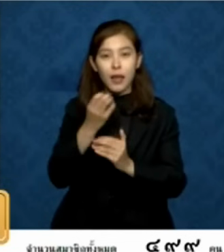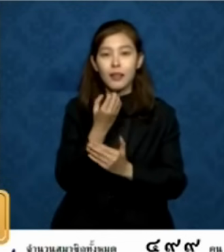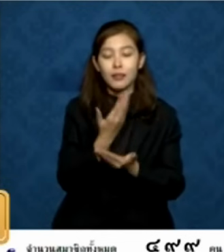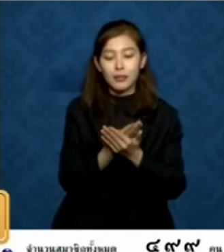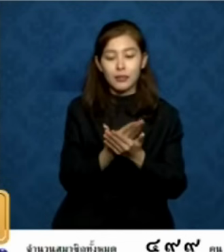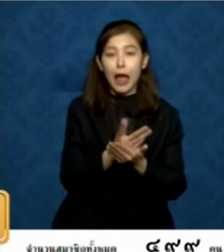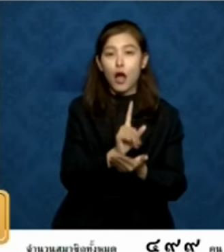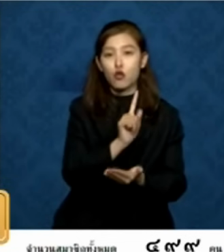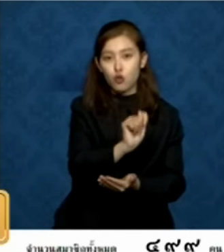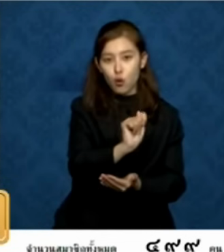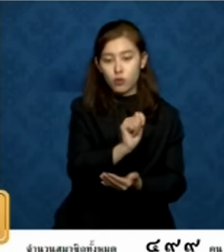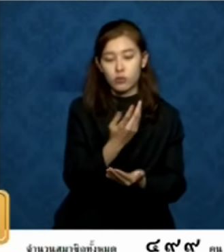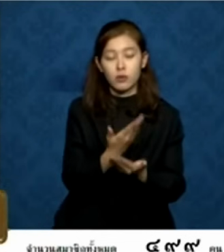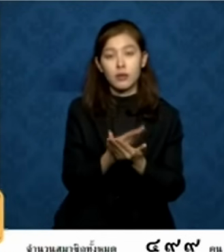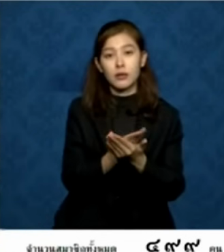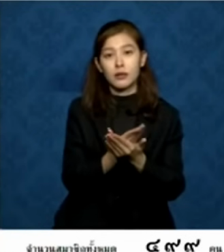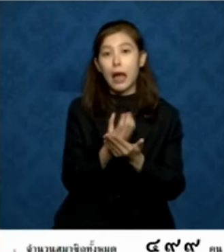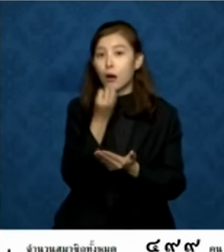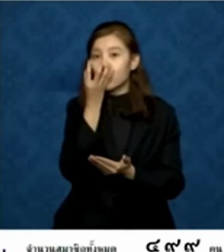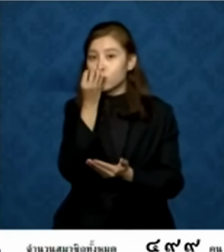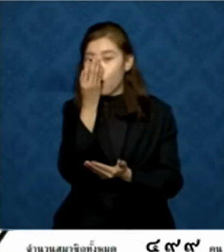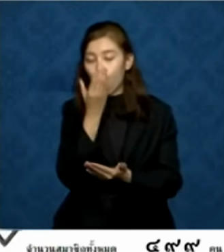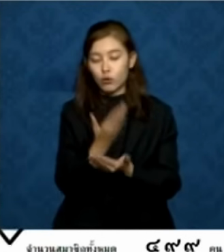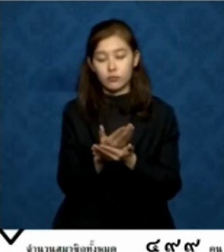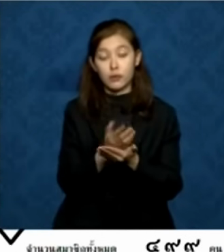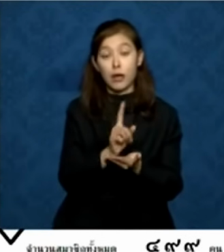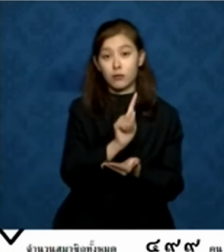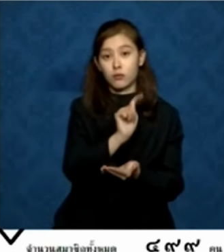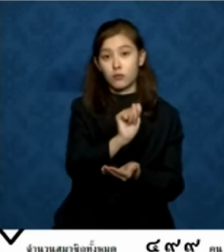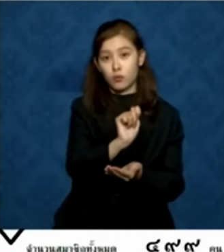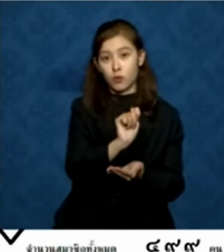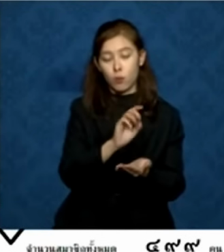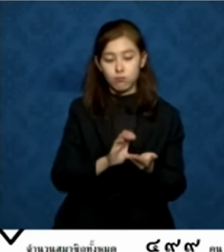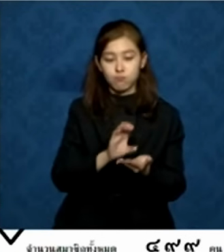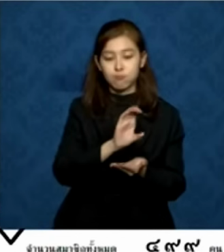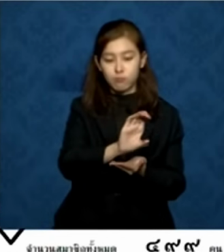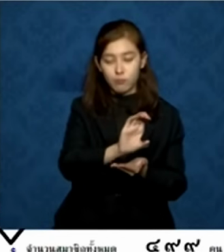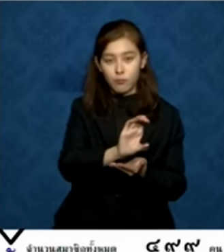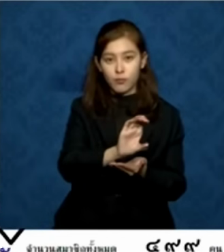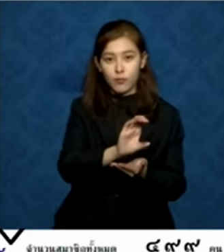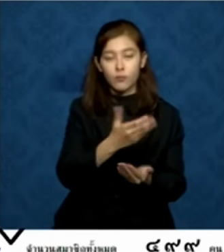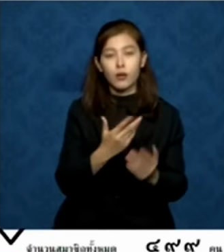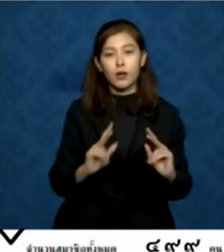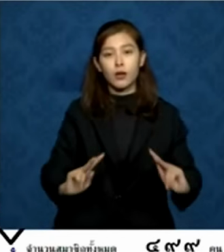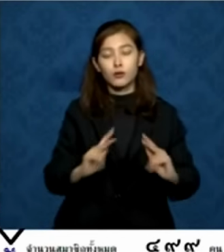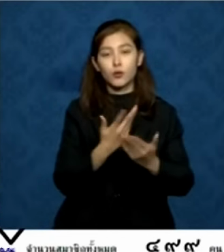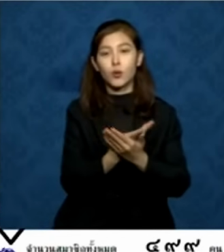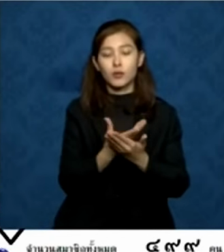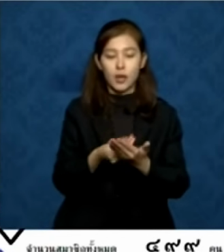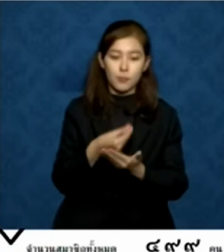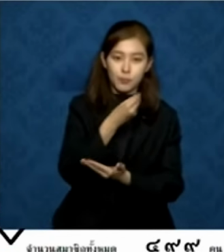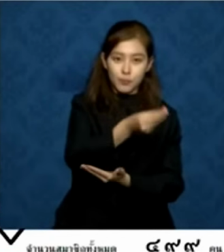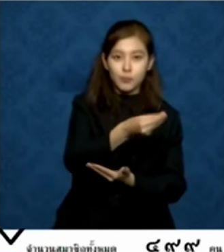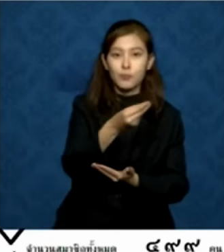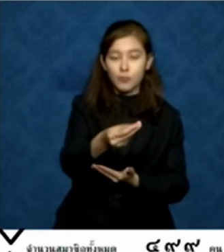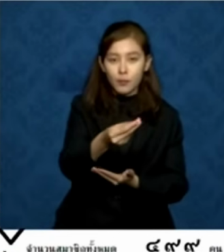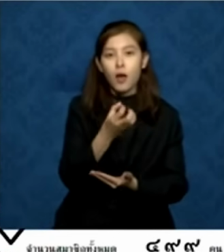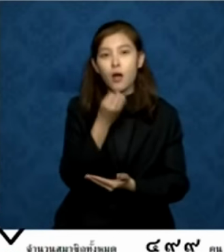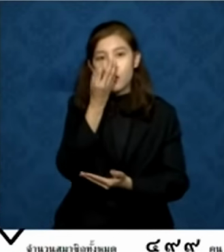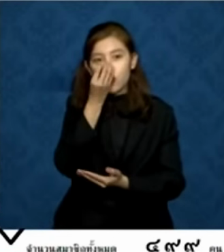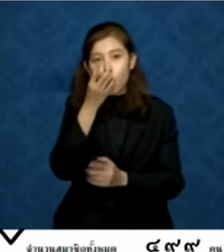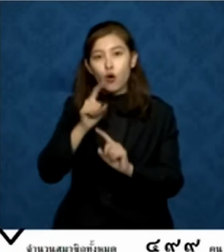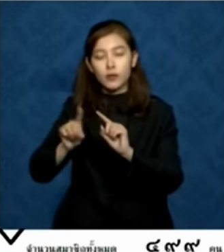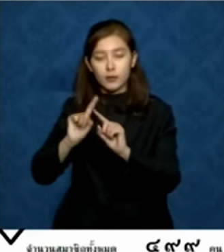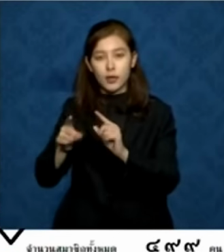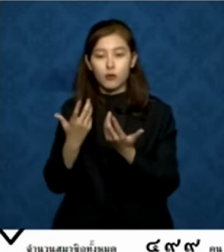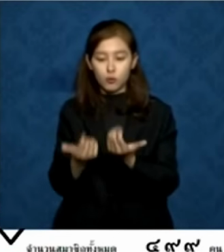กู้การชดเชยการชดใช้เงินคงคลังและการตั้งงบประมาณรายจ่ายลงทุนที่เพิ่มขึ้น